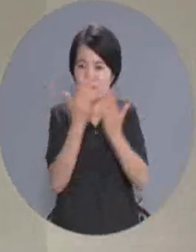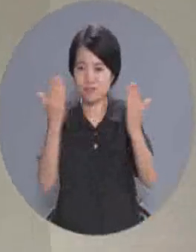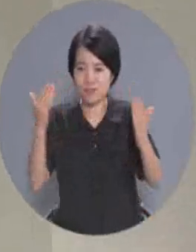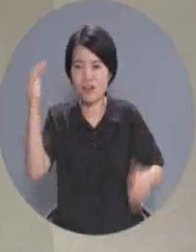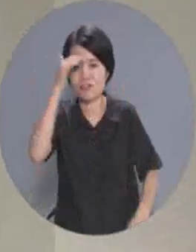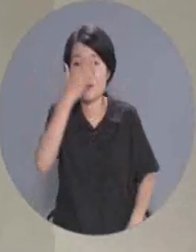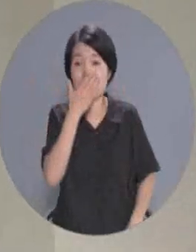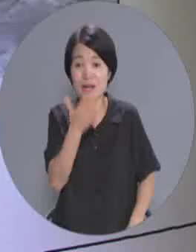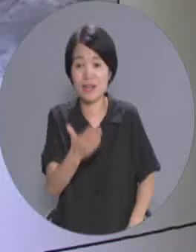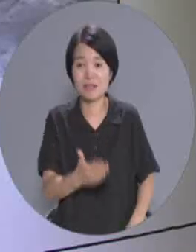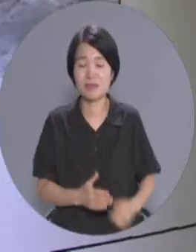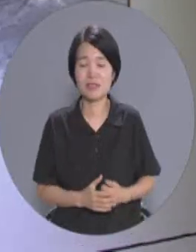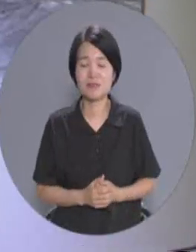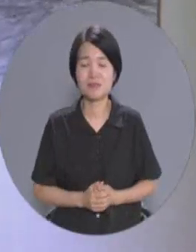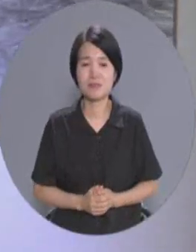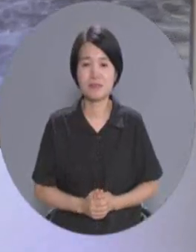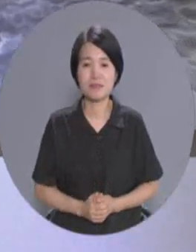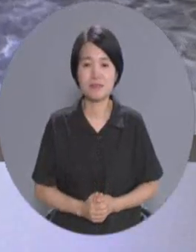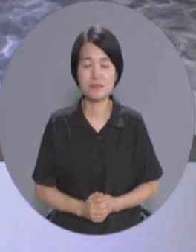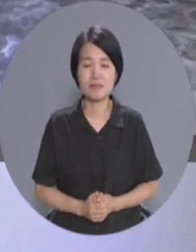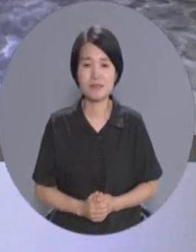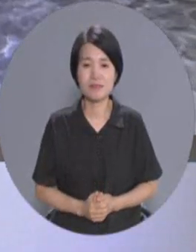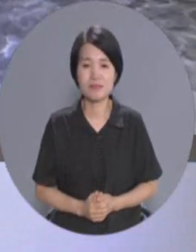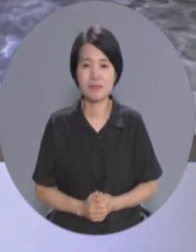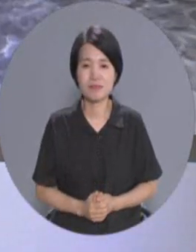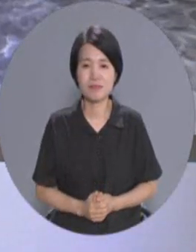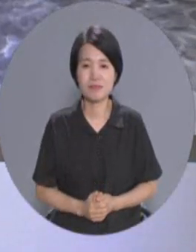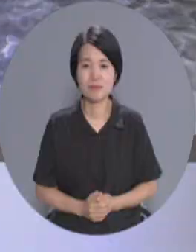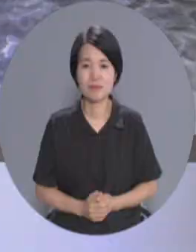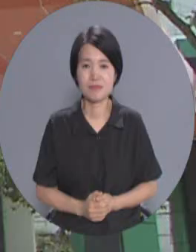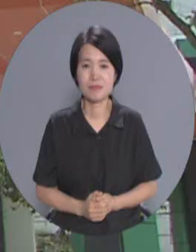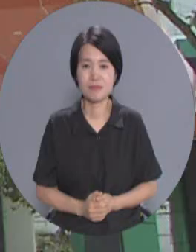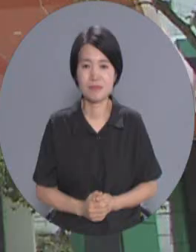펼쳐질 예정입니다. MBC 뉴스 김진선입니다.